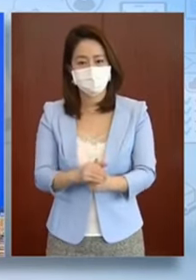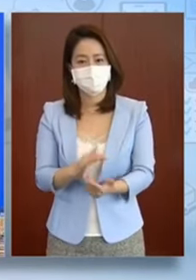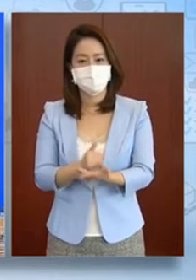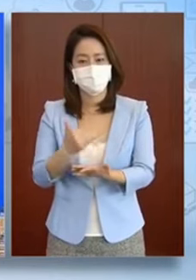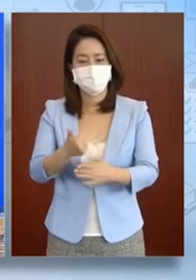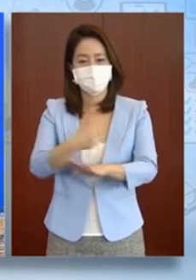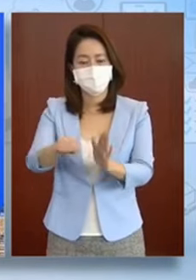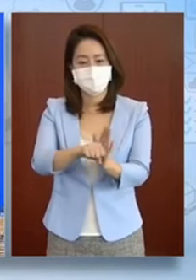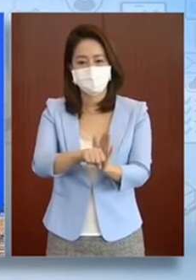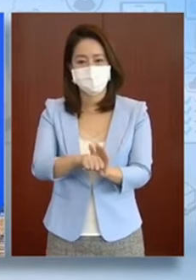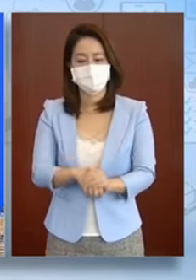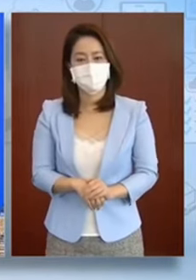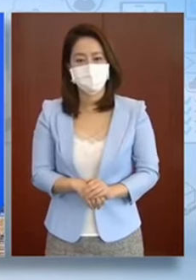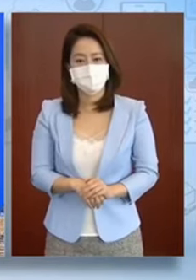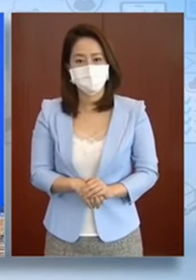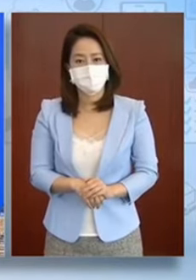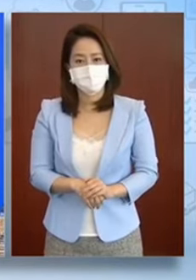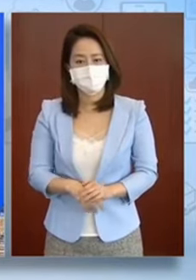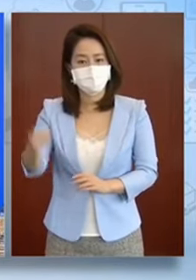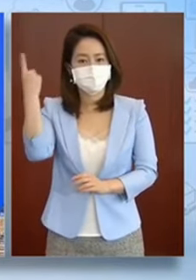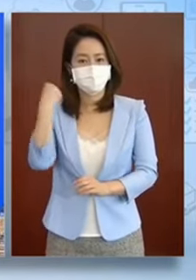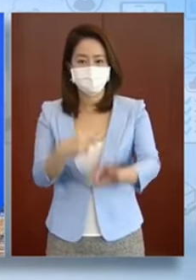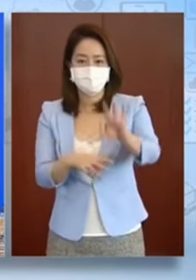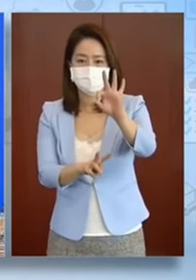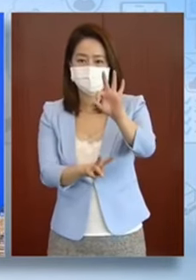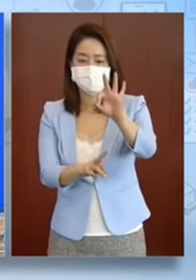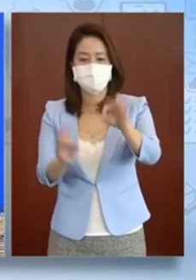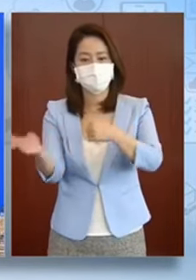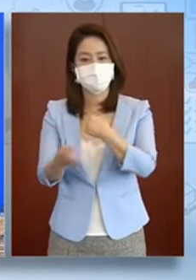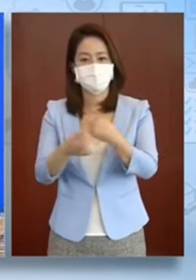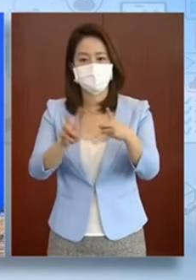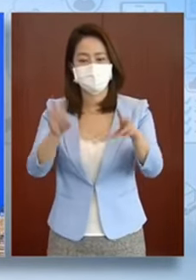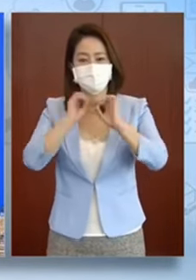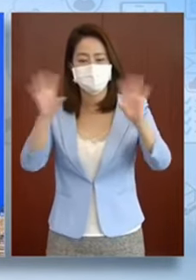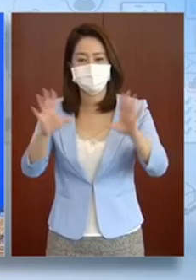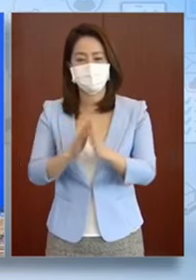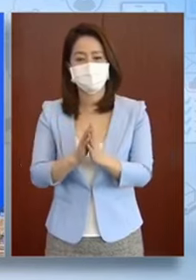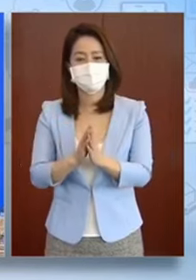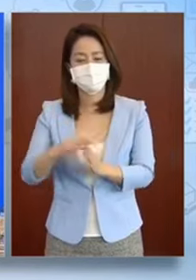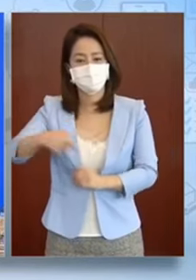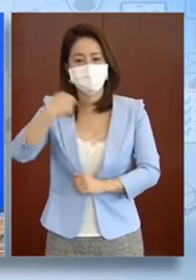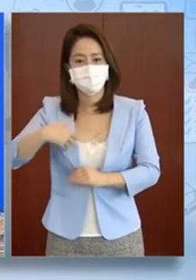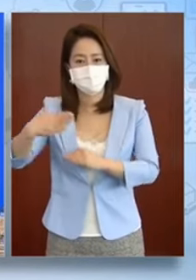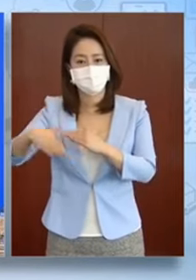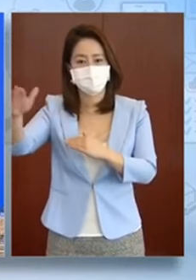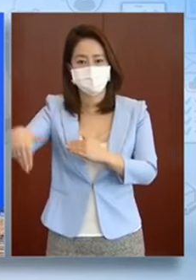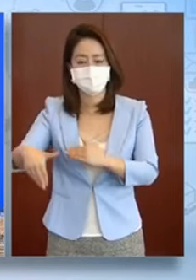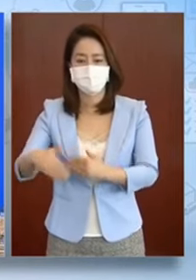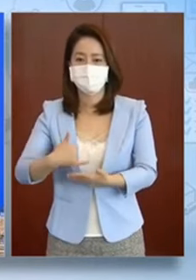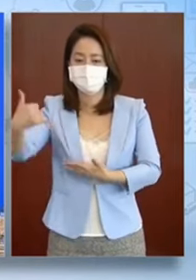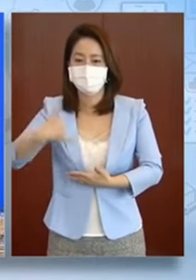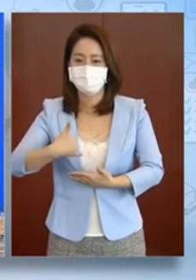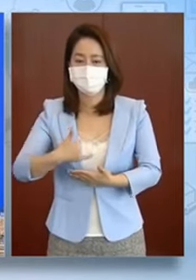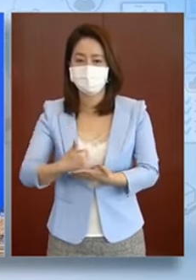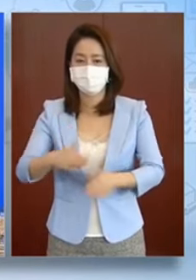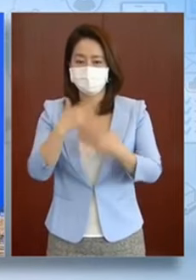新增确诊病例与昨天3月2日浙江发布的一例境外输入型病例都在